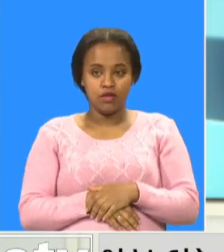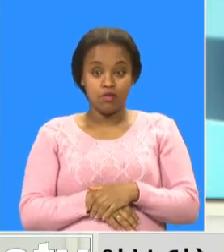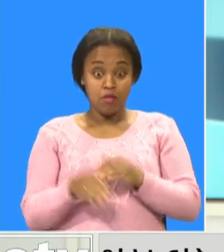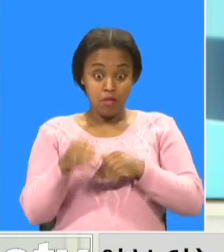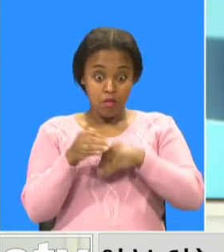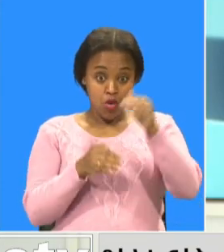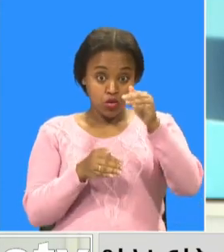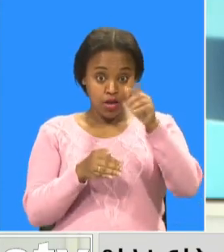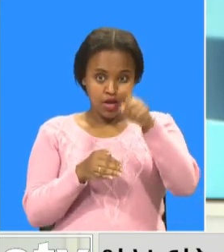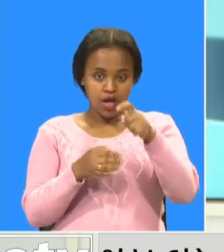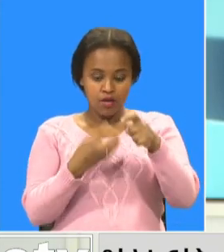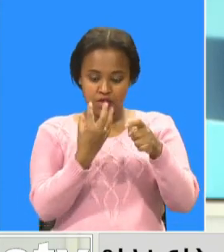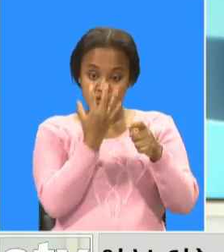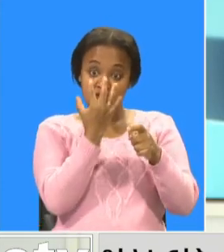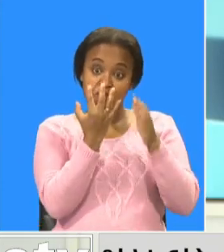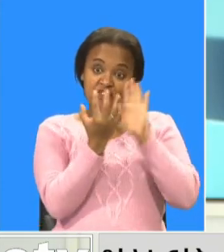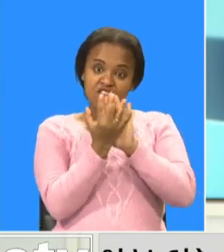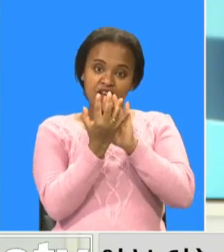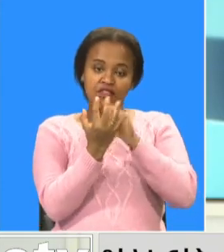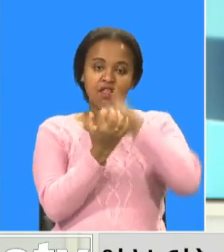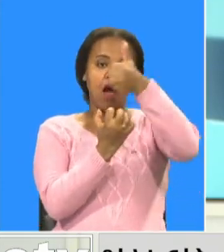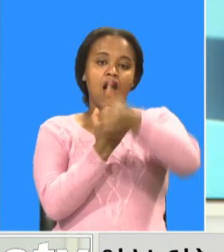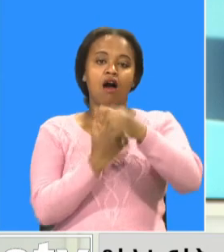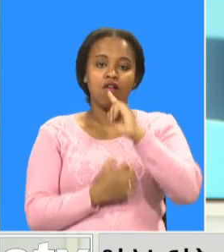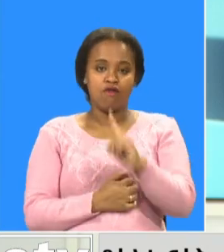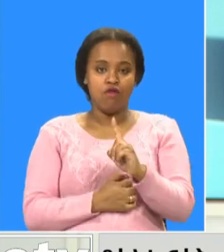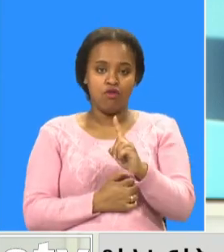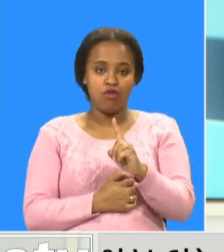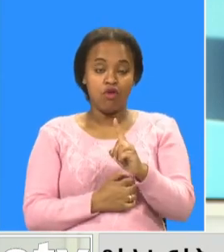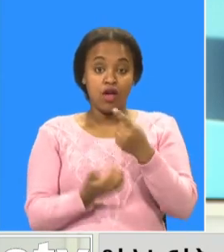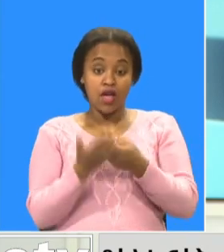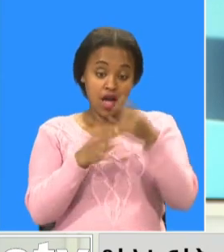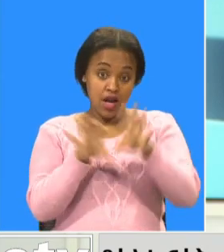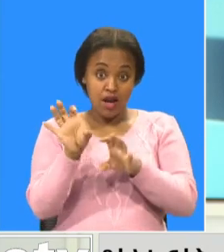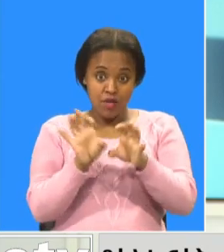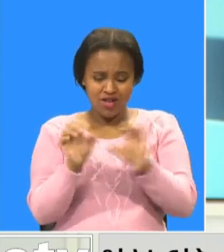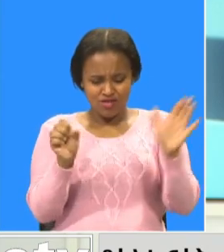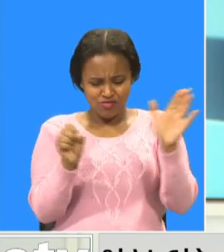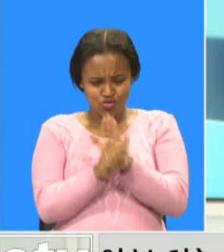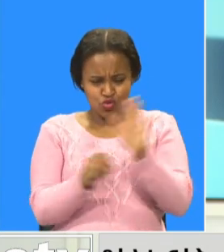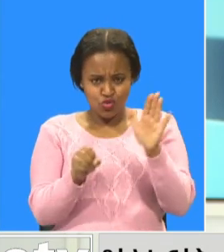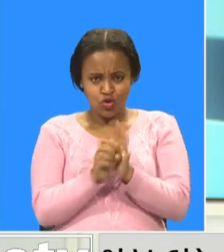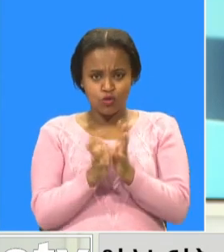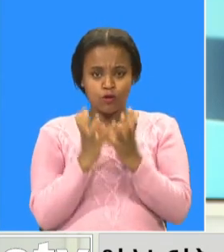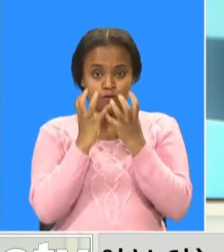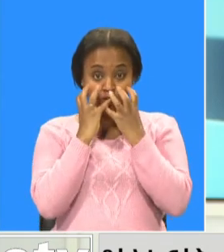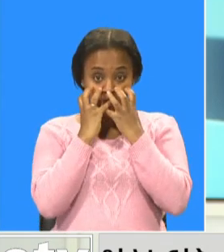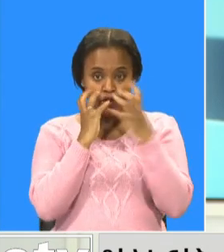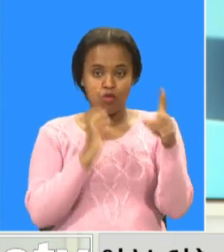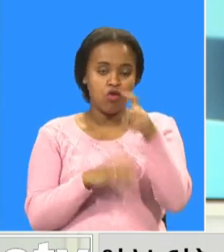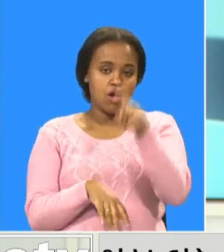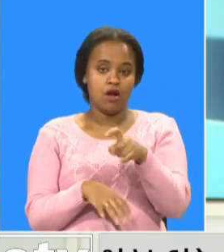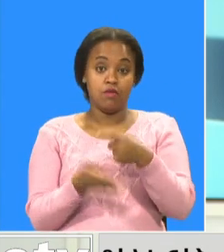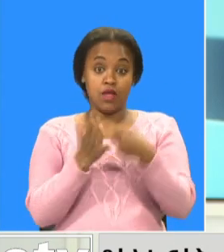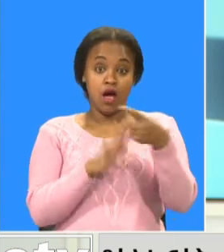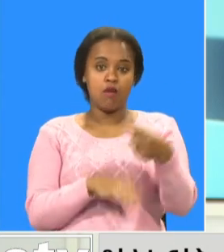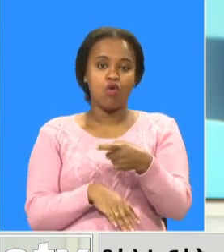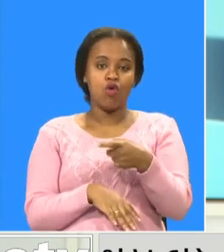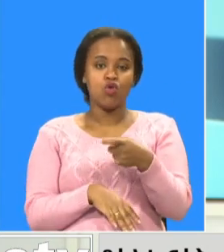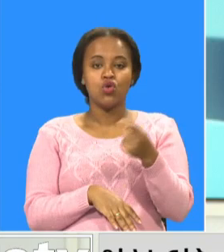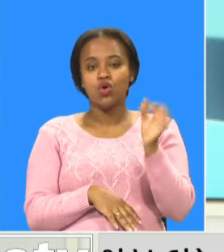ነው። ያለ መከላከል ሙሉ ለሙሉ ግጥም ማለት አለበት እና ላስቲኩ መሆኑ አድቫንቴጅ አለው።